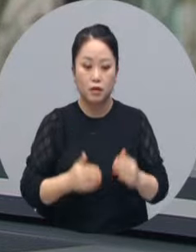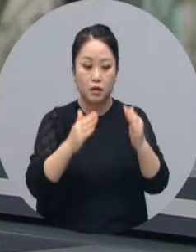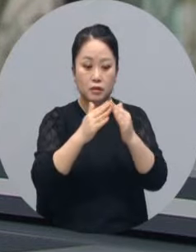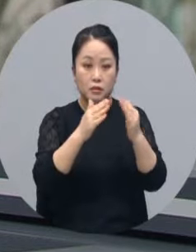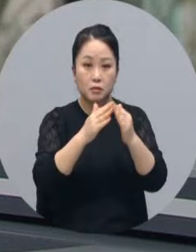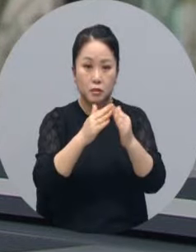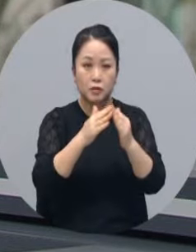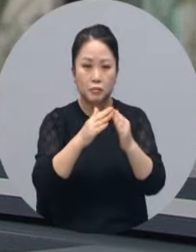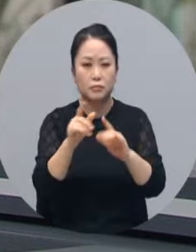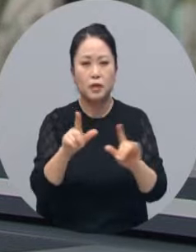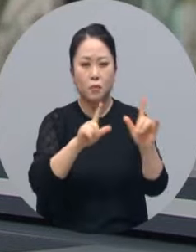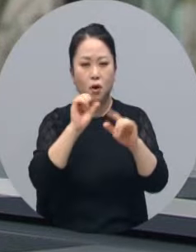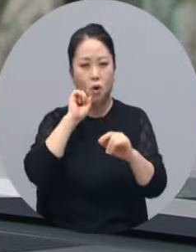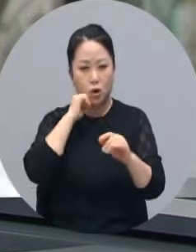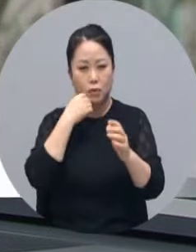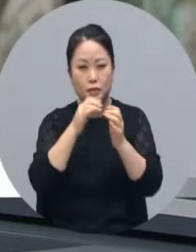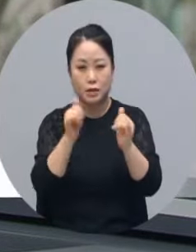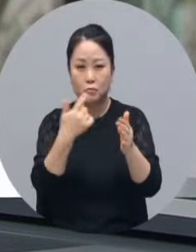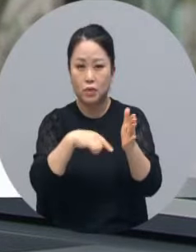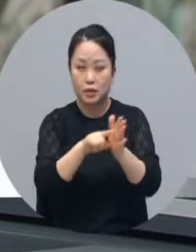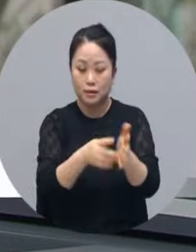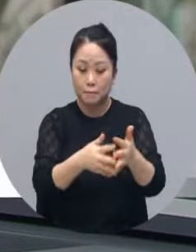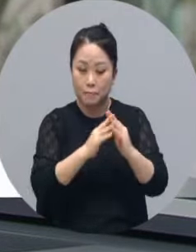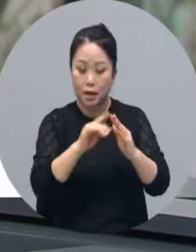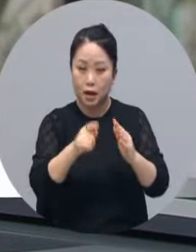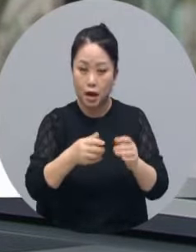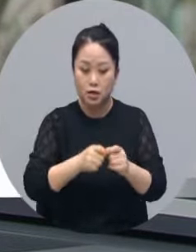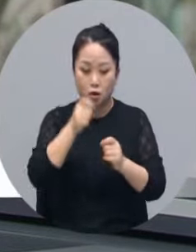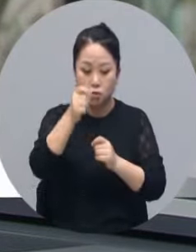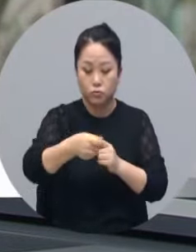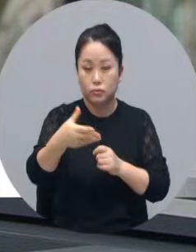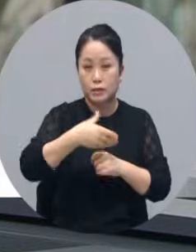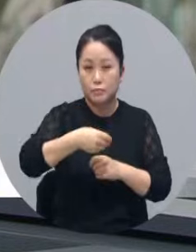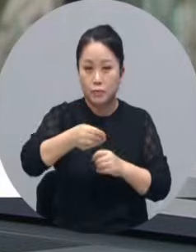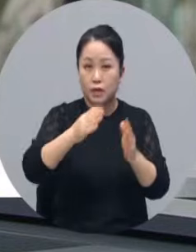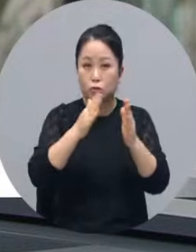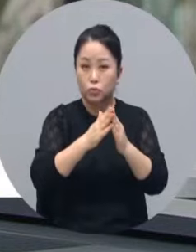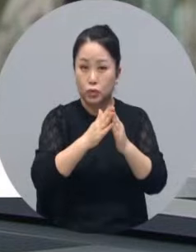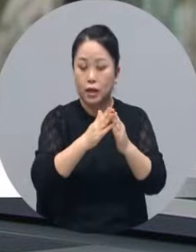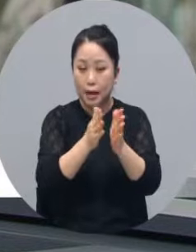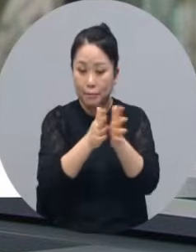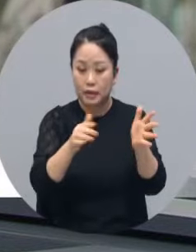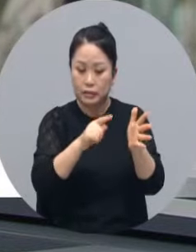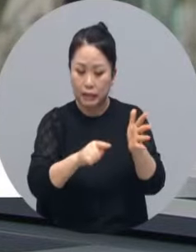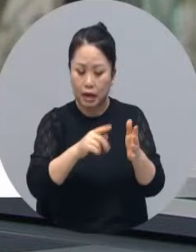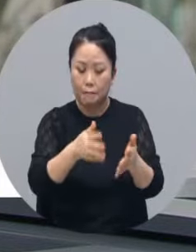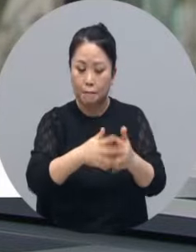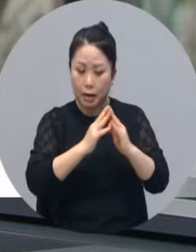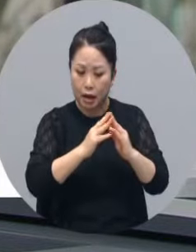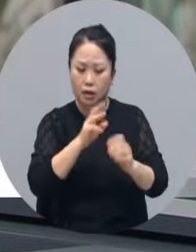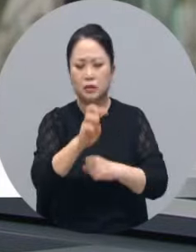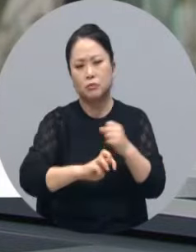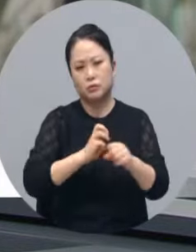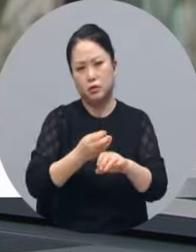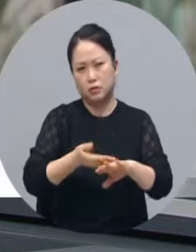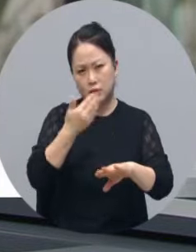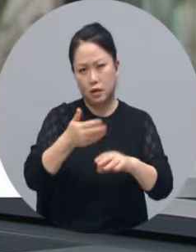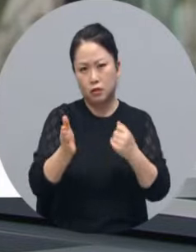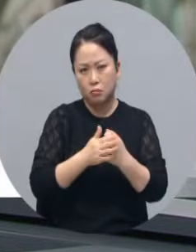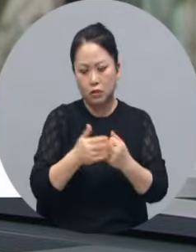주거 취약계층을 위해 지은 영구 임대주택이 지은 지 30년이 지나면서 관리와 수선이 쉽지 않은